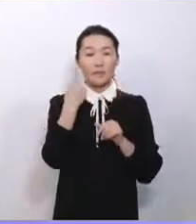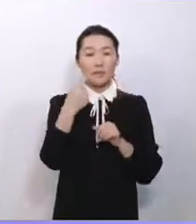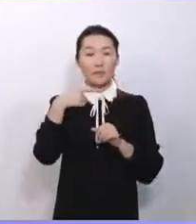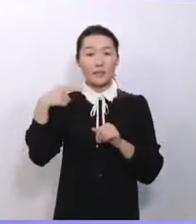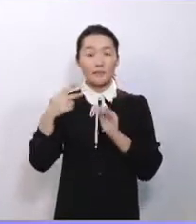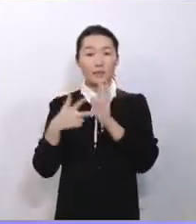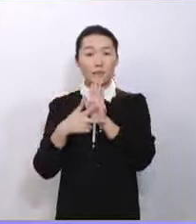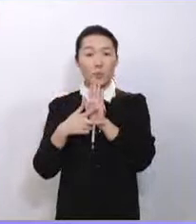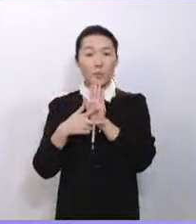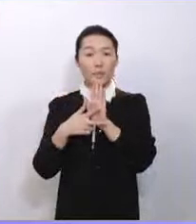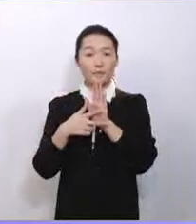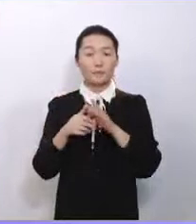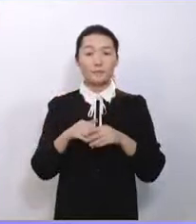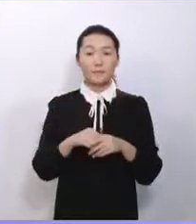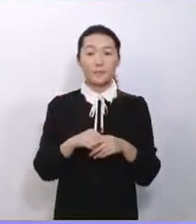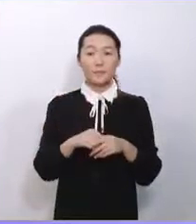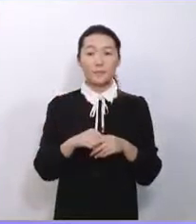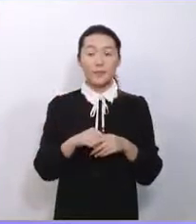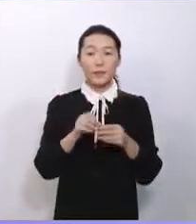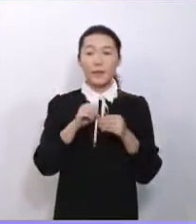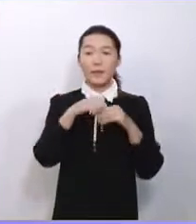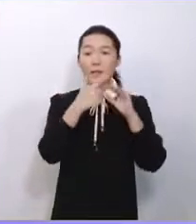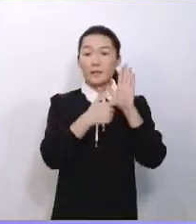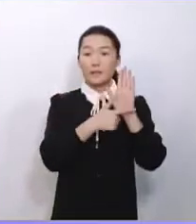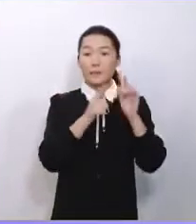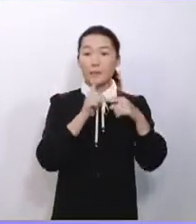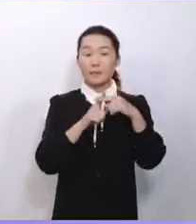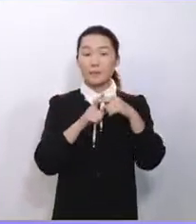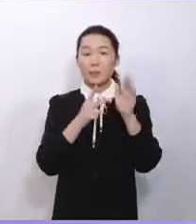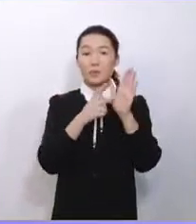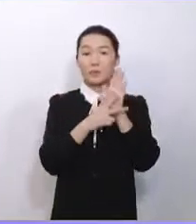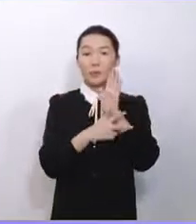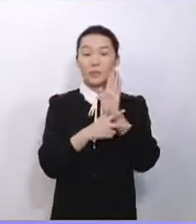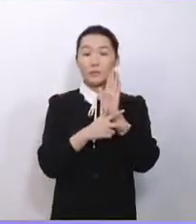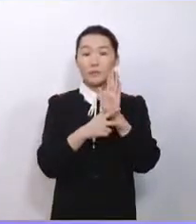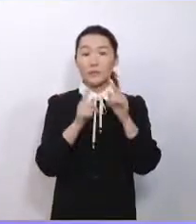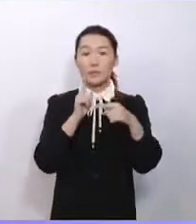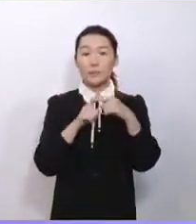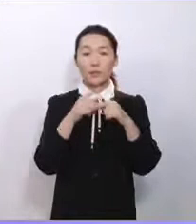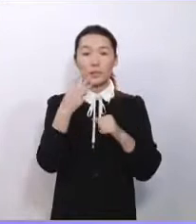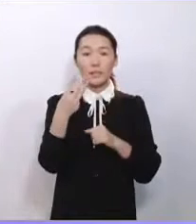минус 8. 17 плюс 80 плюс 3.